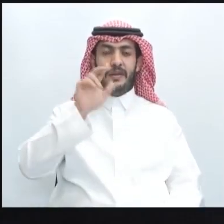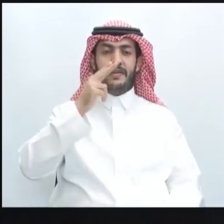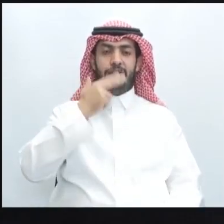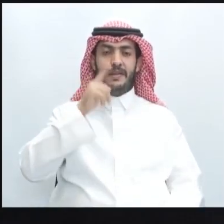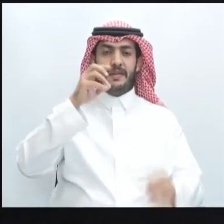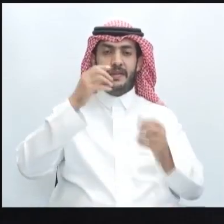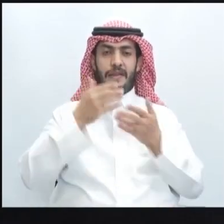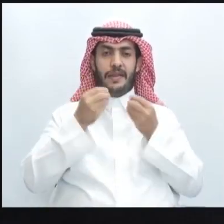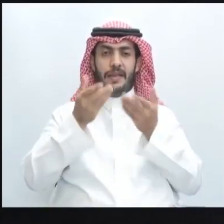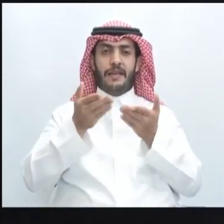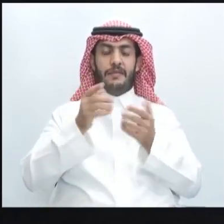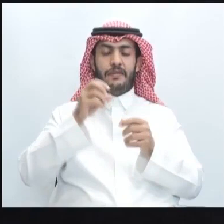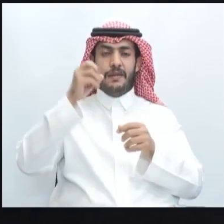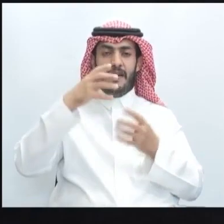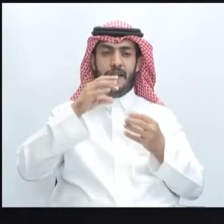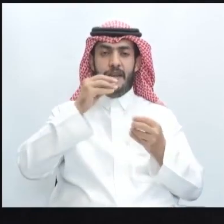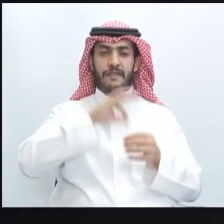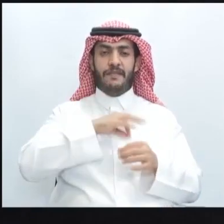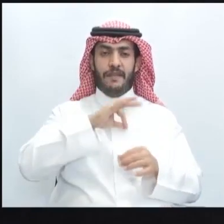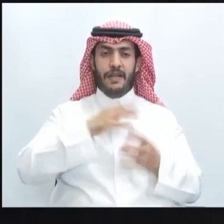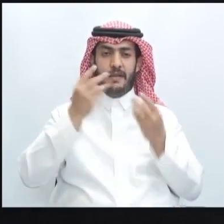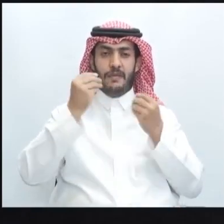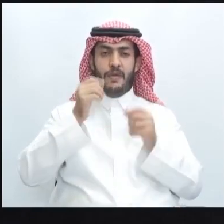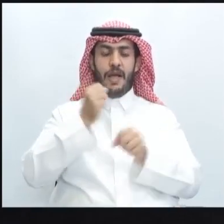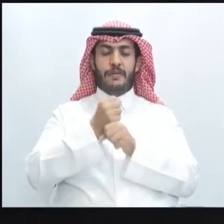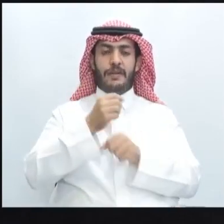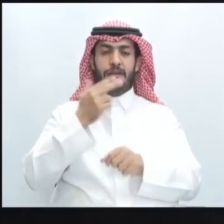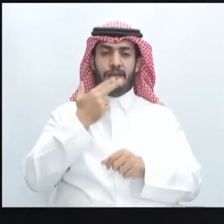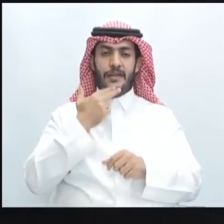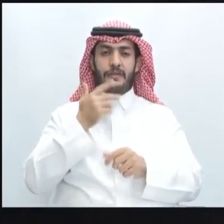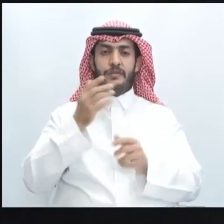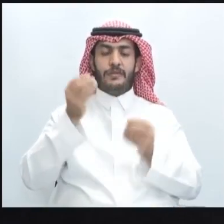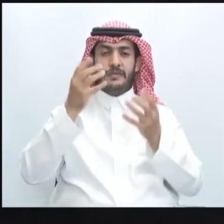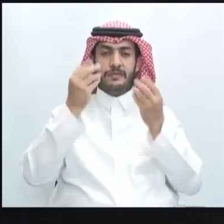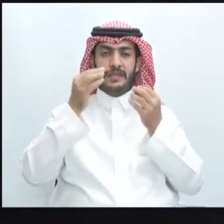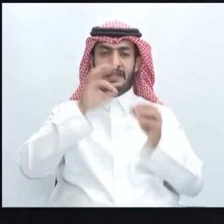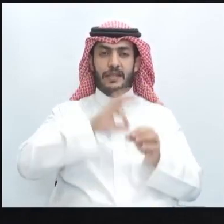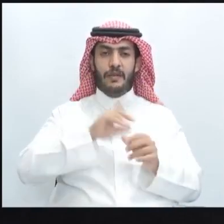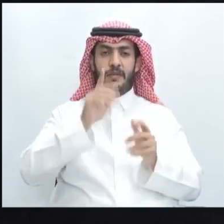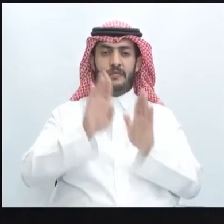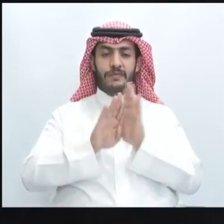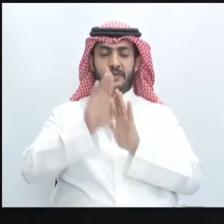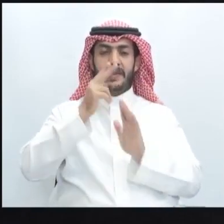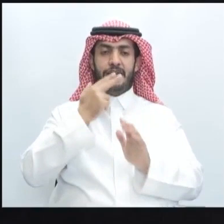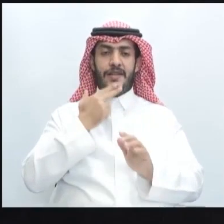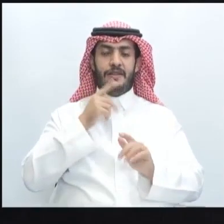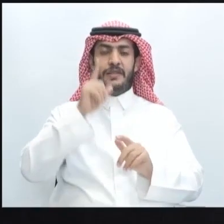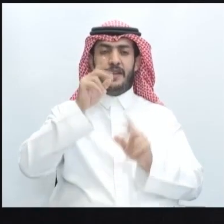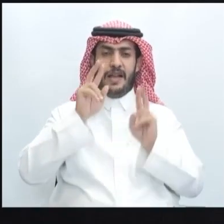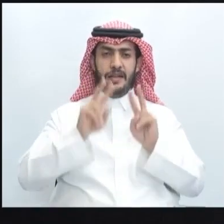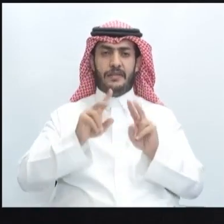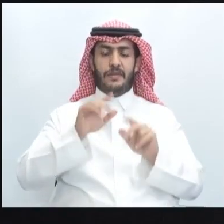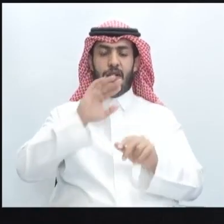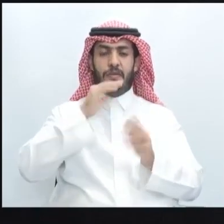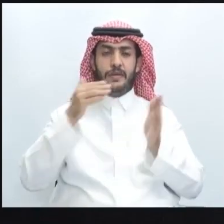بمنه وكرمه فيرزقنا العلم النافع والعمل الصالح ويلهمنا رشدنا وان يوفقنا لكل خير ويعيننا عليه